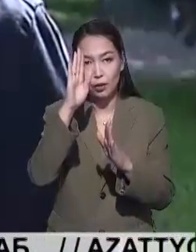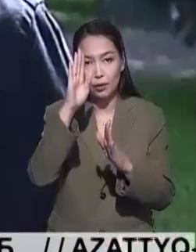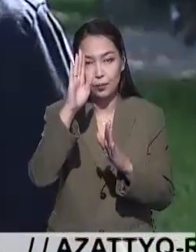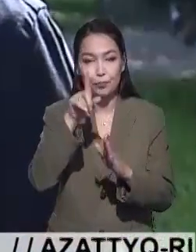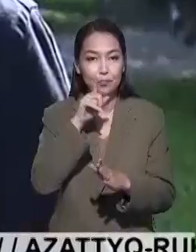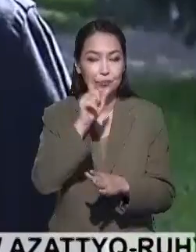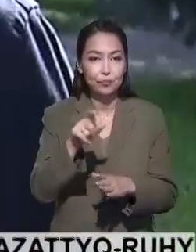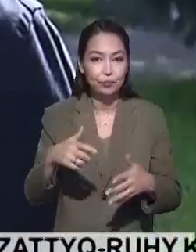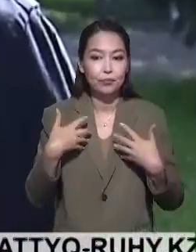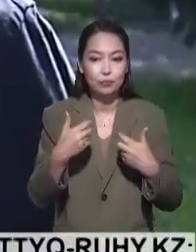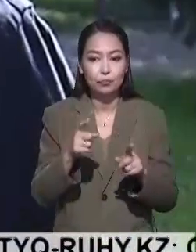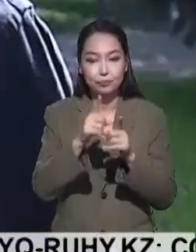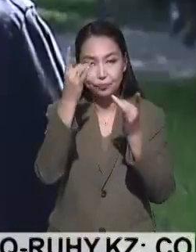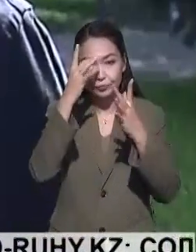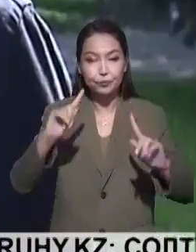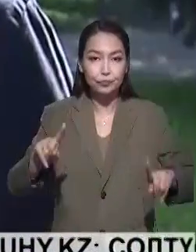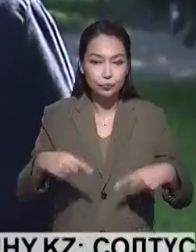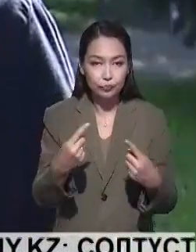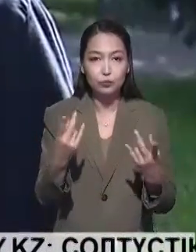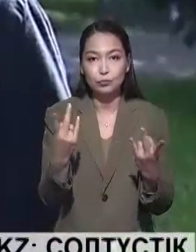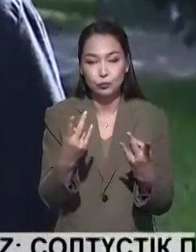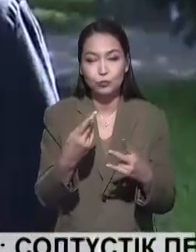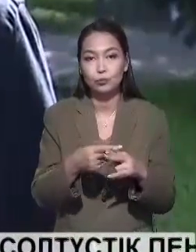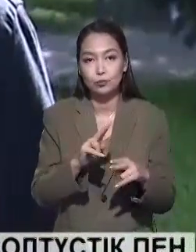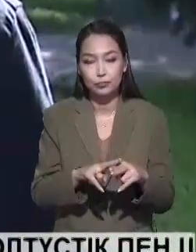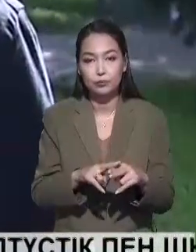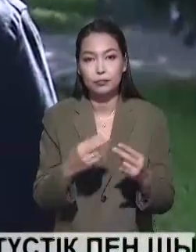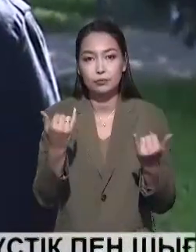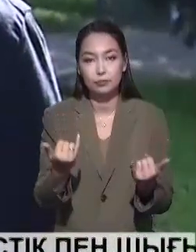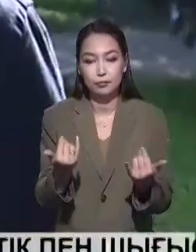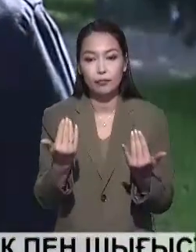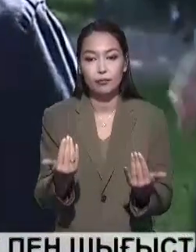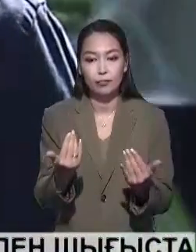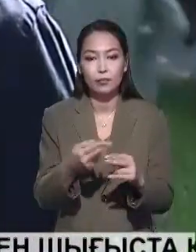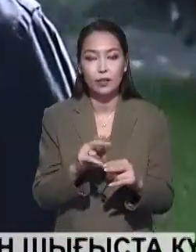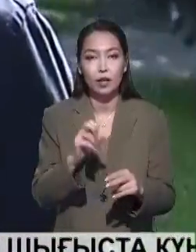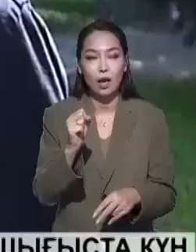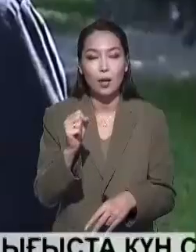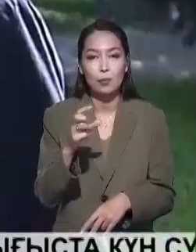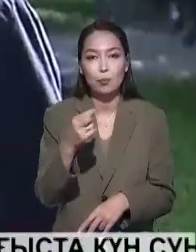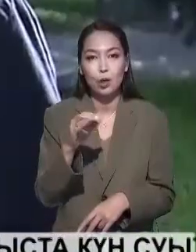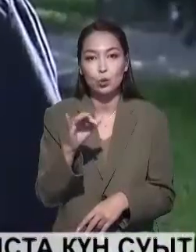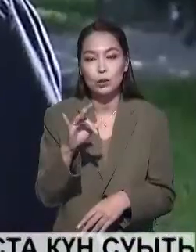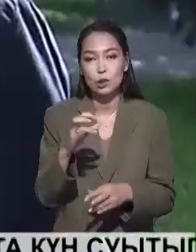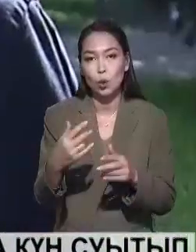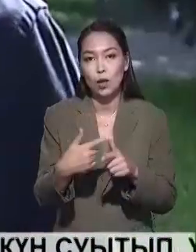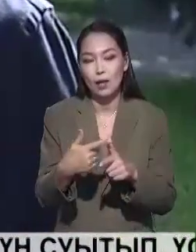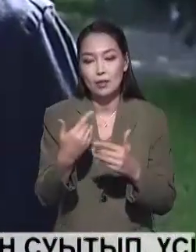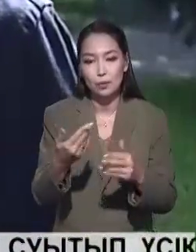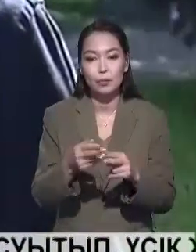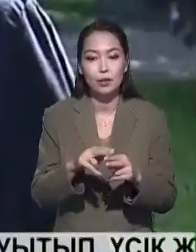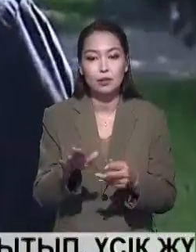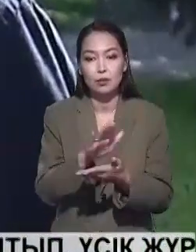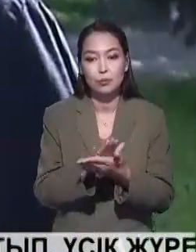жастар арасында экологиялық мәдениетті қалыптастыру болып табылады. Бүгін енді міне мынау Ахмет Байтұрсынов атындағы сквердеміз. Жалпы осы